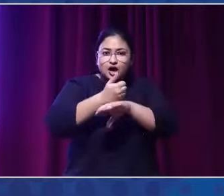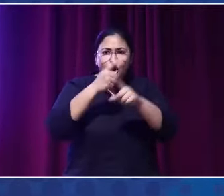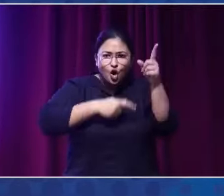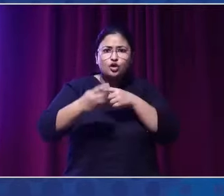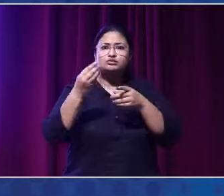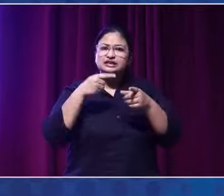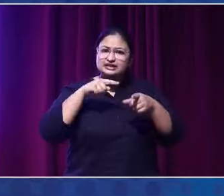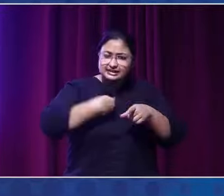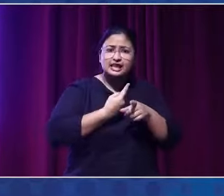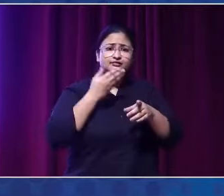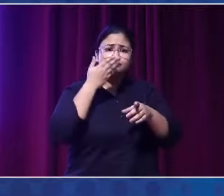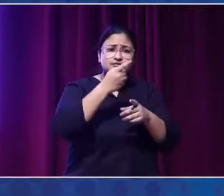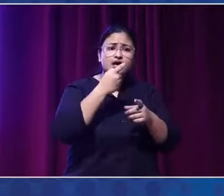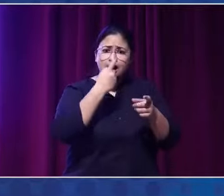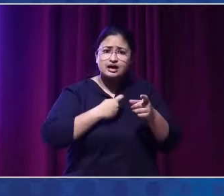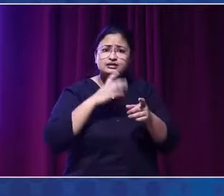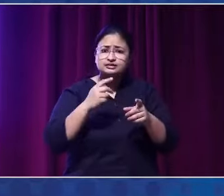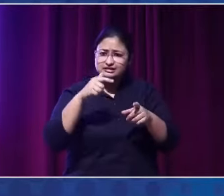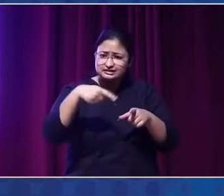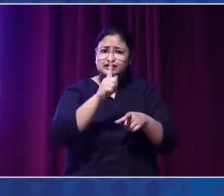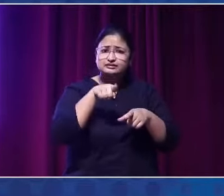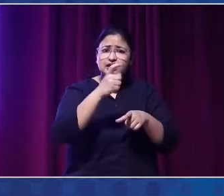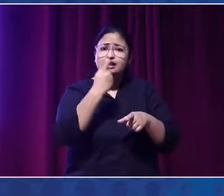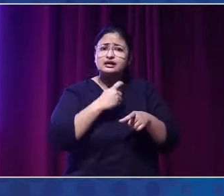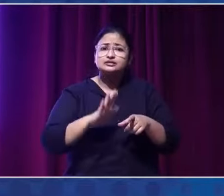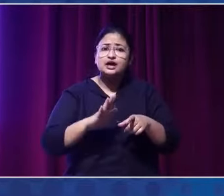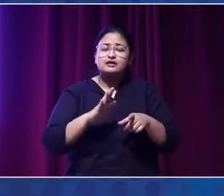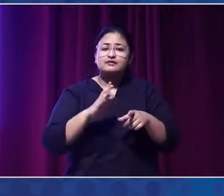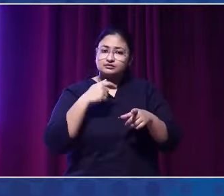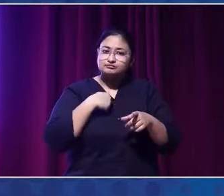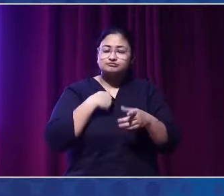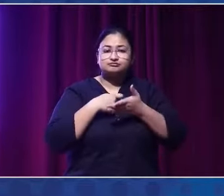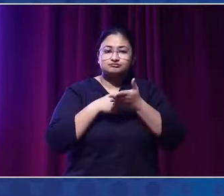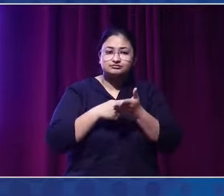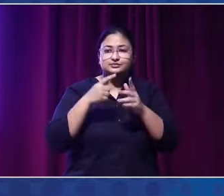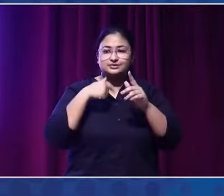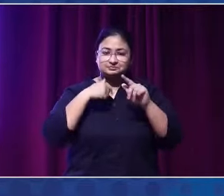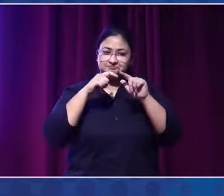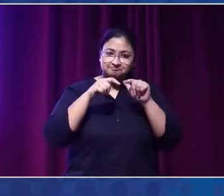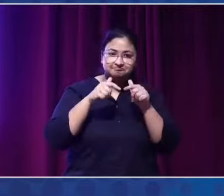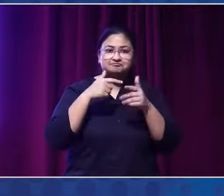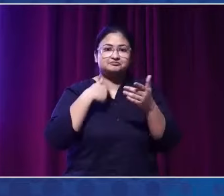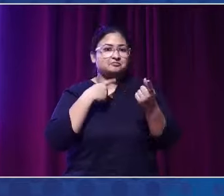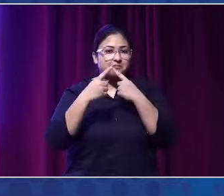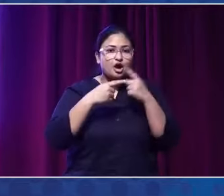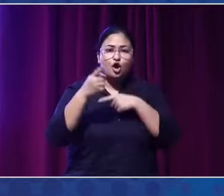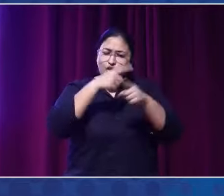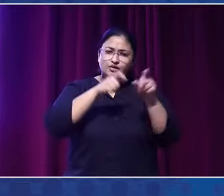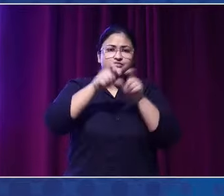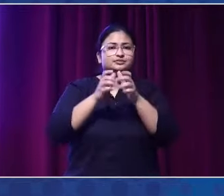ना सपोर्ट किया हो। हमें थोड़ा सा उनको एक रेस्पेक्ट देनी थी बस, जो हमने मीटिंग करके दी, एंड